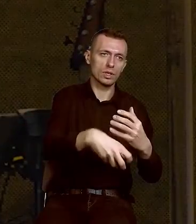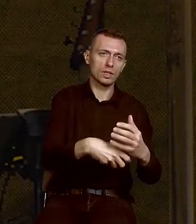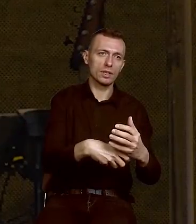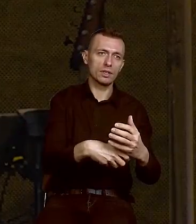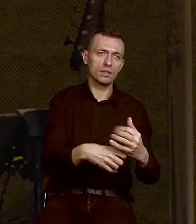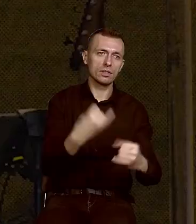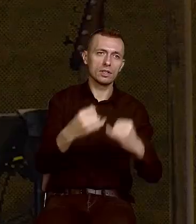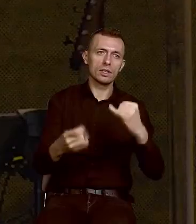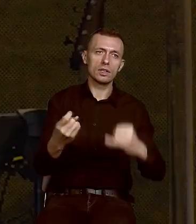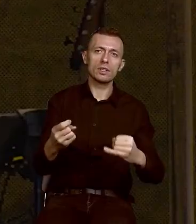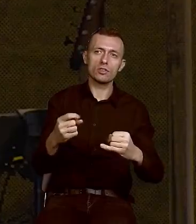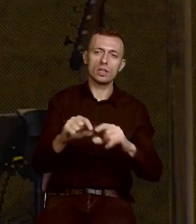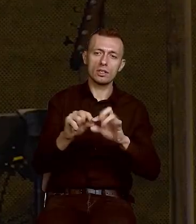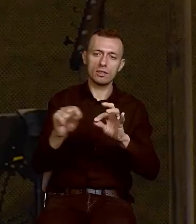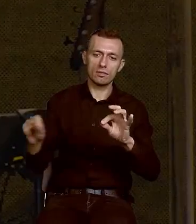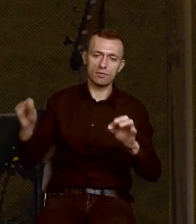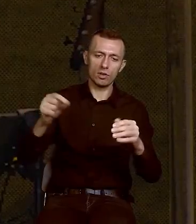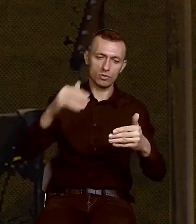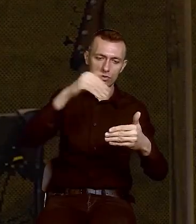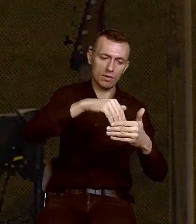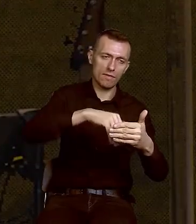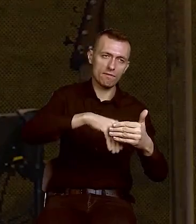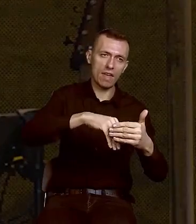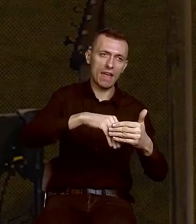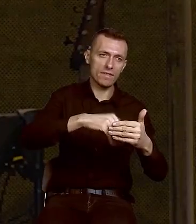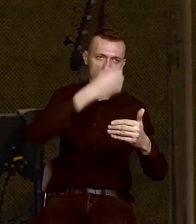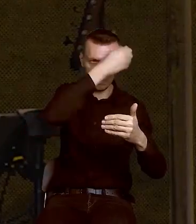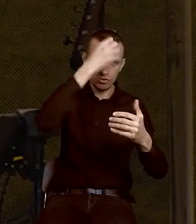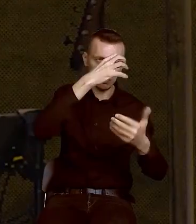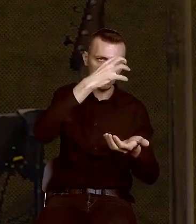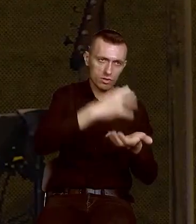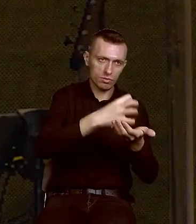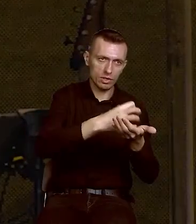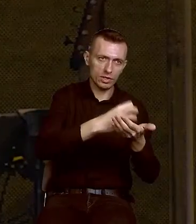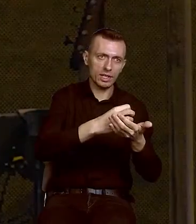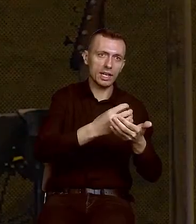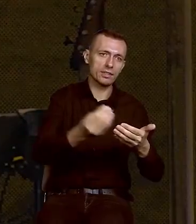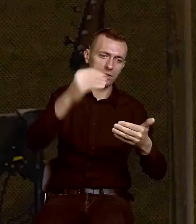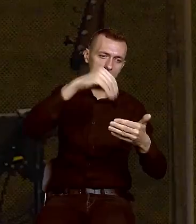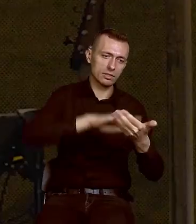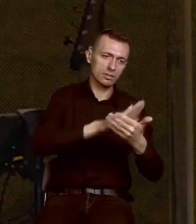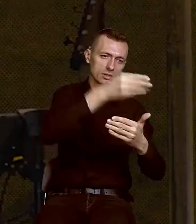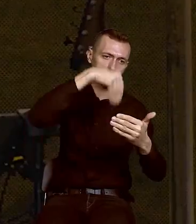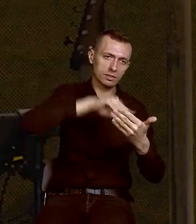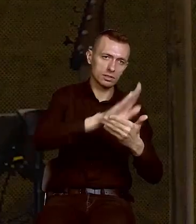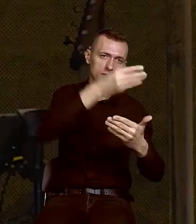pozostanie w słoiku wystarczająco długo, to mętna woda zostanie ostatecznie wyparta przez